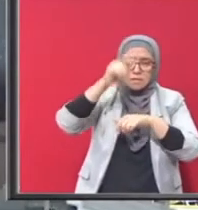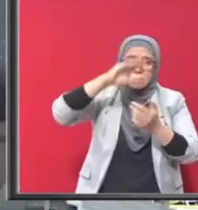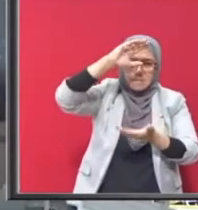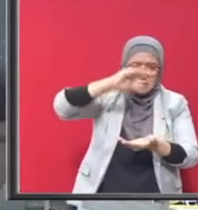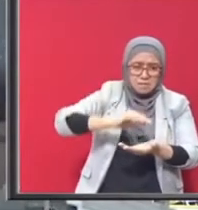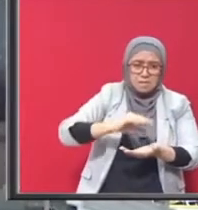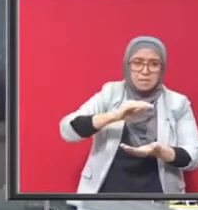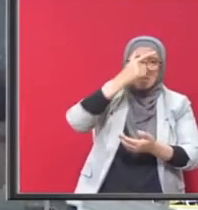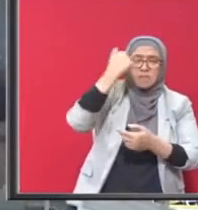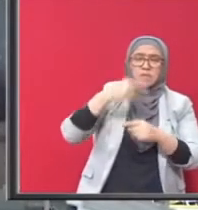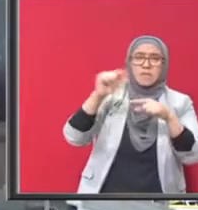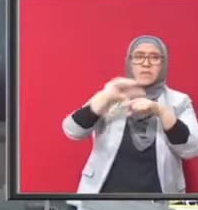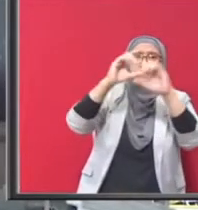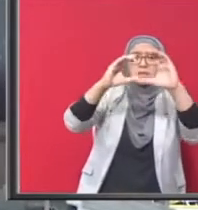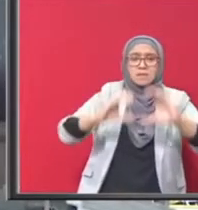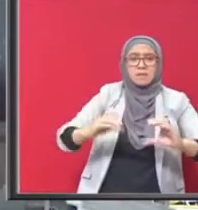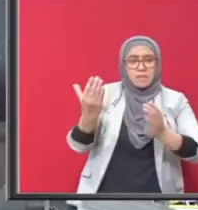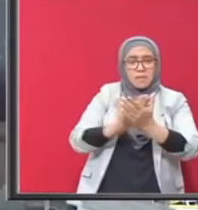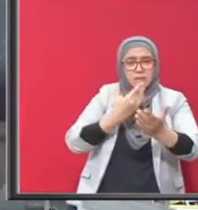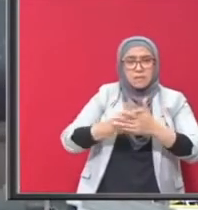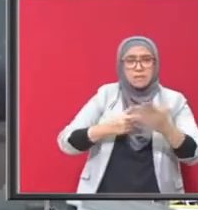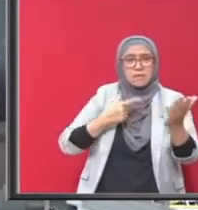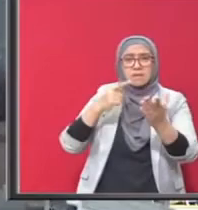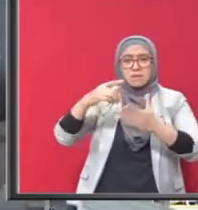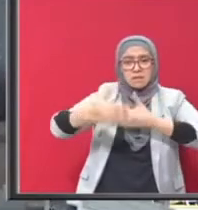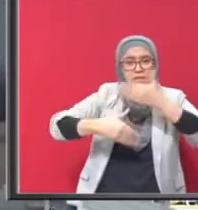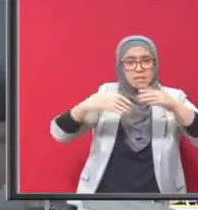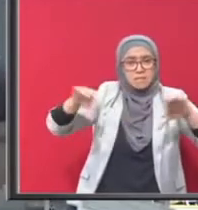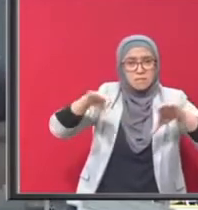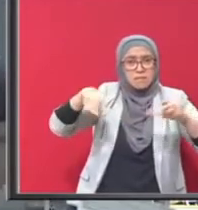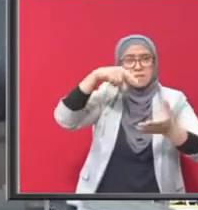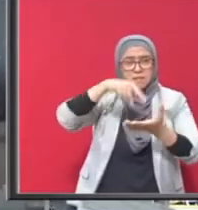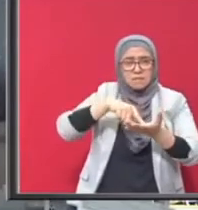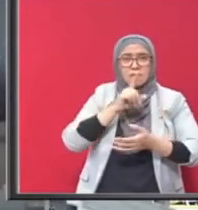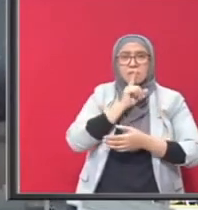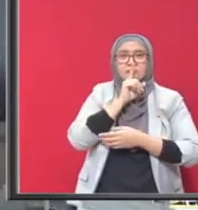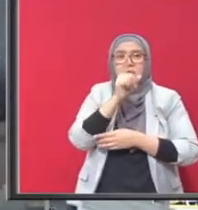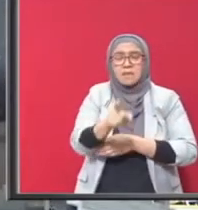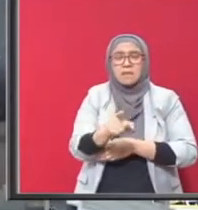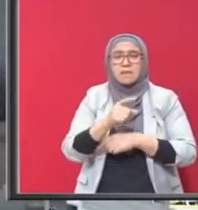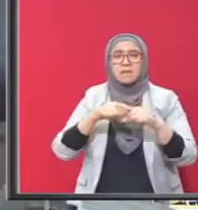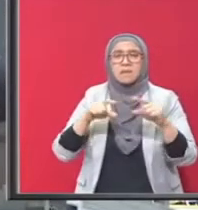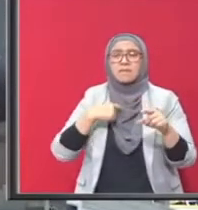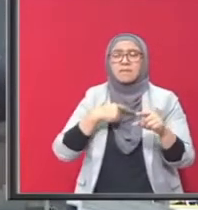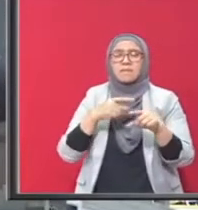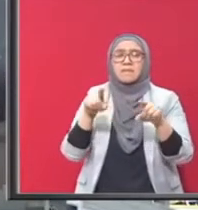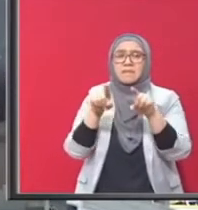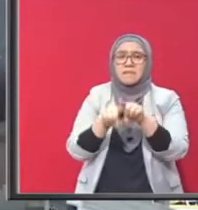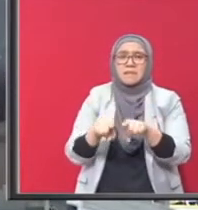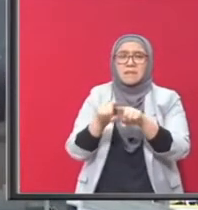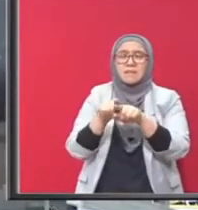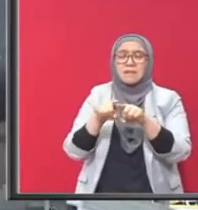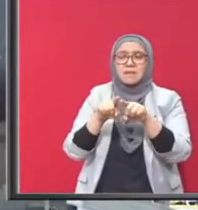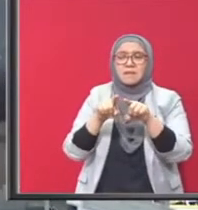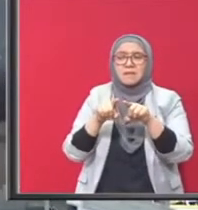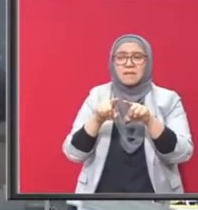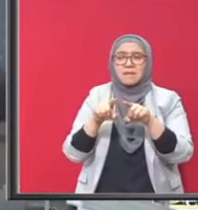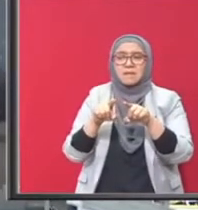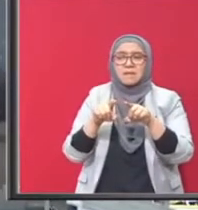populasi ini baru yang dilaksanakan ini adalah sebagai precision faming